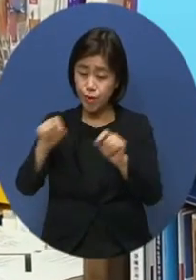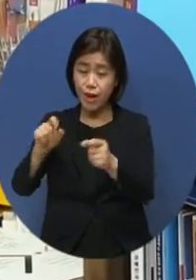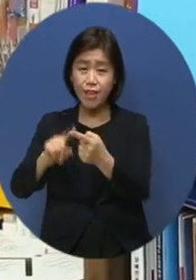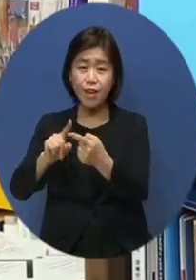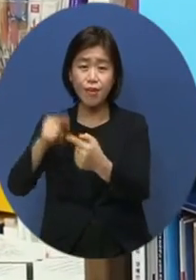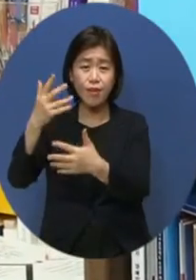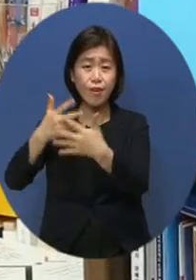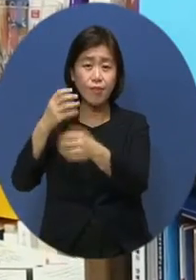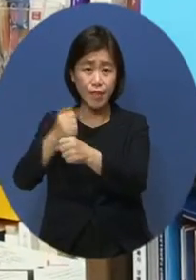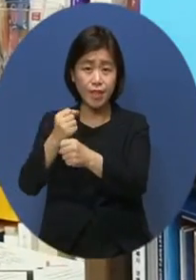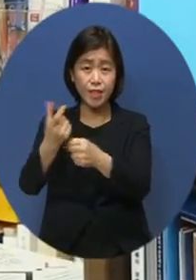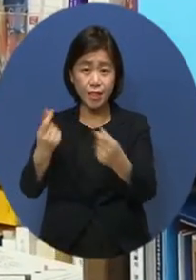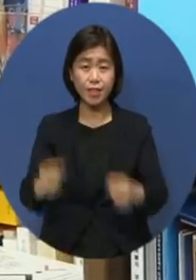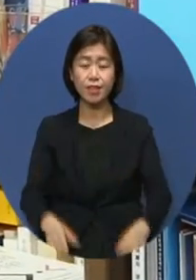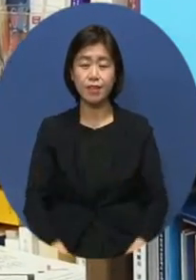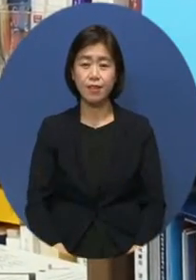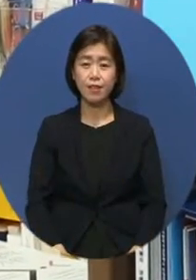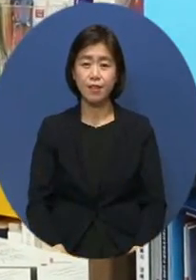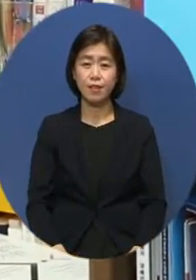보면은